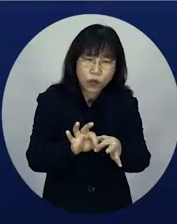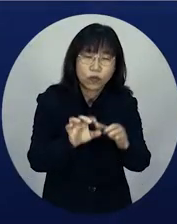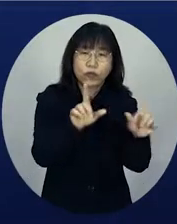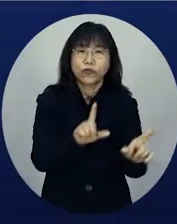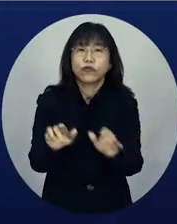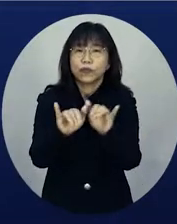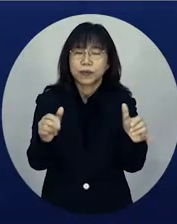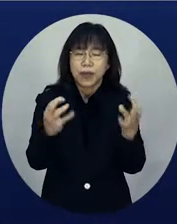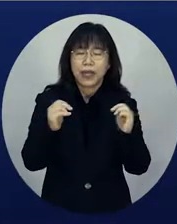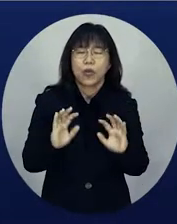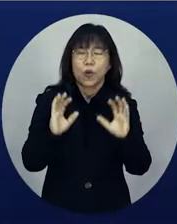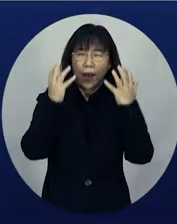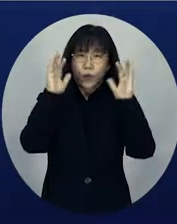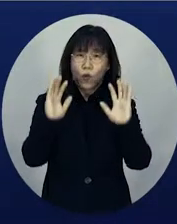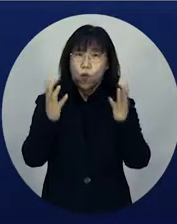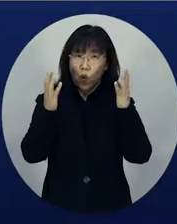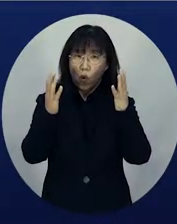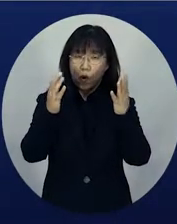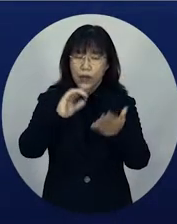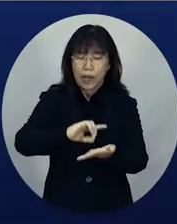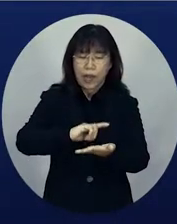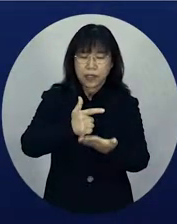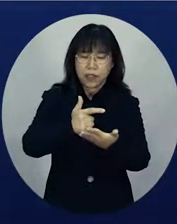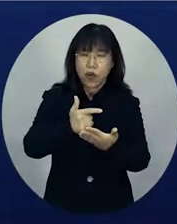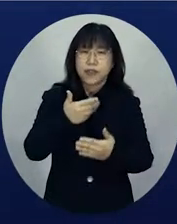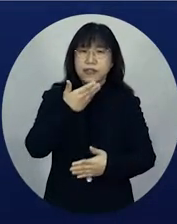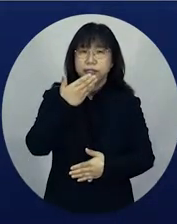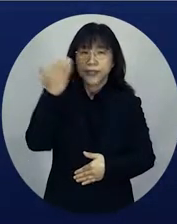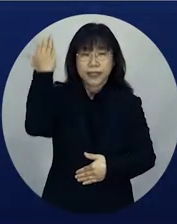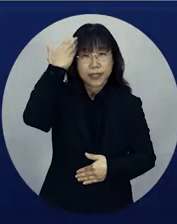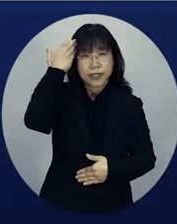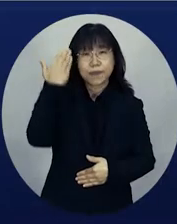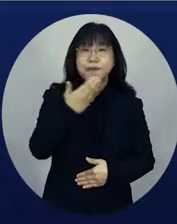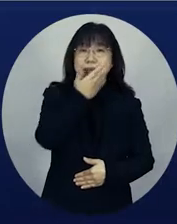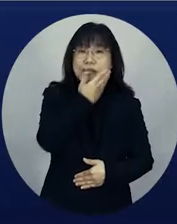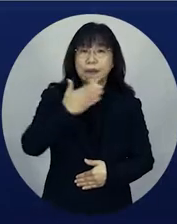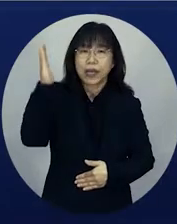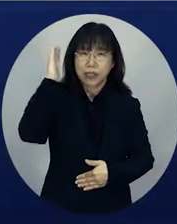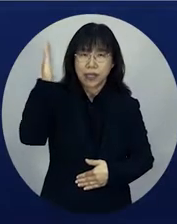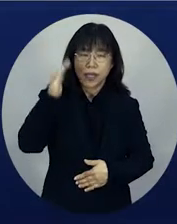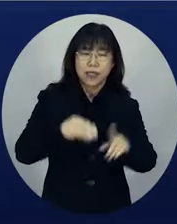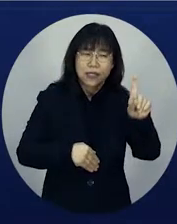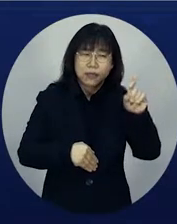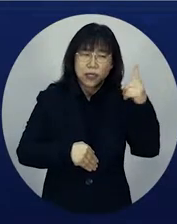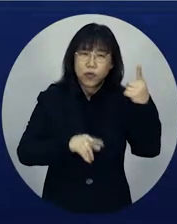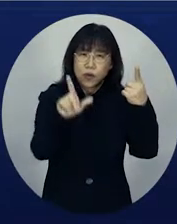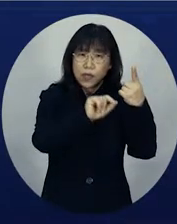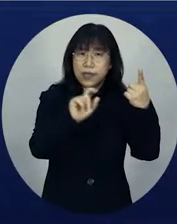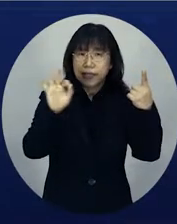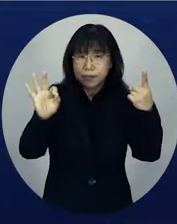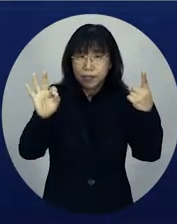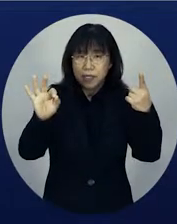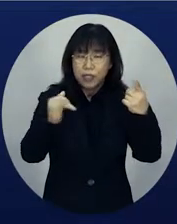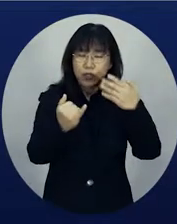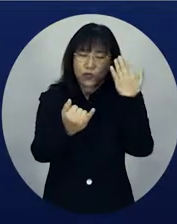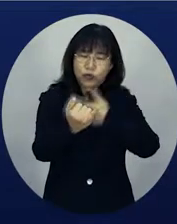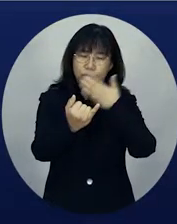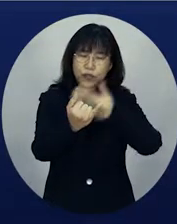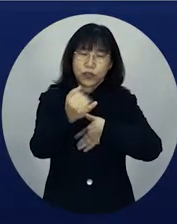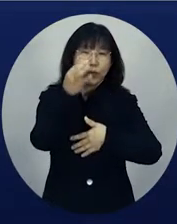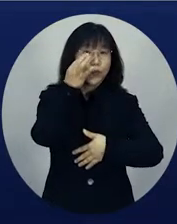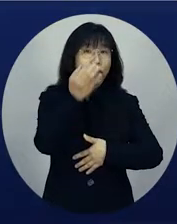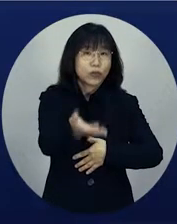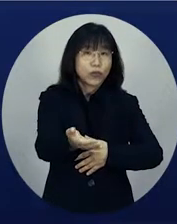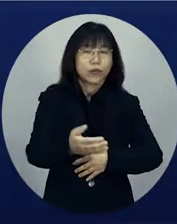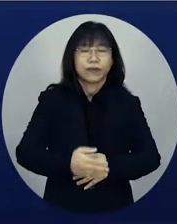회차가 거듭될수록 국민들의 많은 사랑을 받고 있는 강서 지식 비타민 강좌가 오는 11월 10일 강서구청 유튜브 채널을